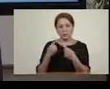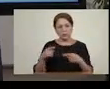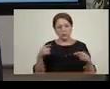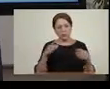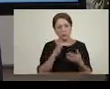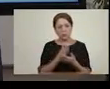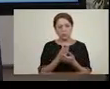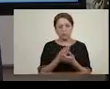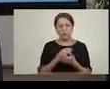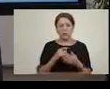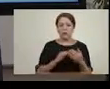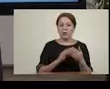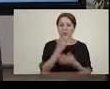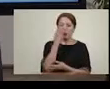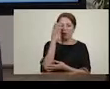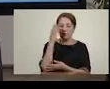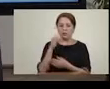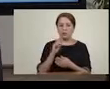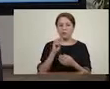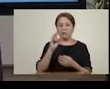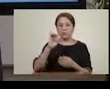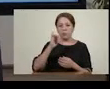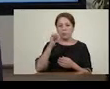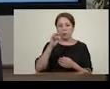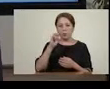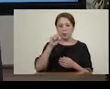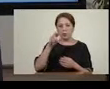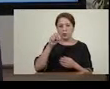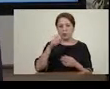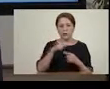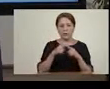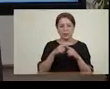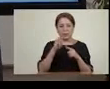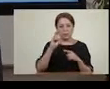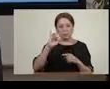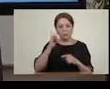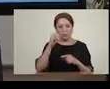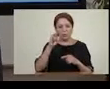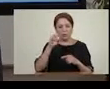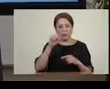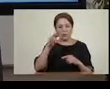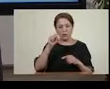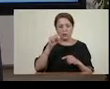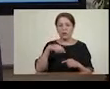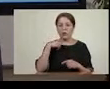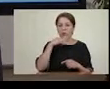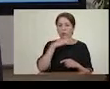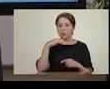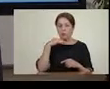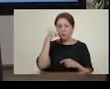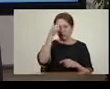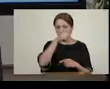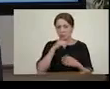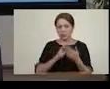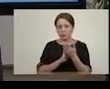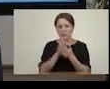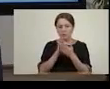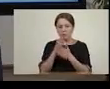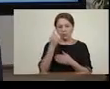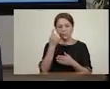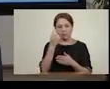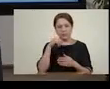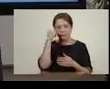daraxtlar, butalar, yarim butalar, ko'p yillik o'tlar, 2 yillik o'tlar va 1 yillik o'tlarga